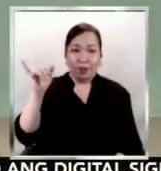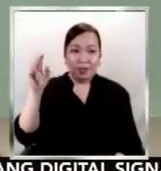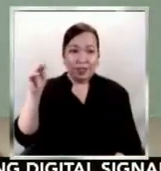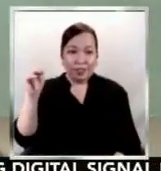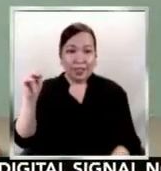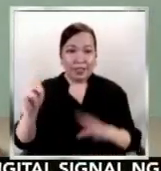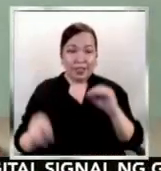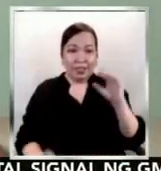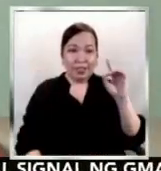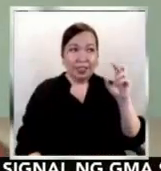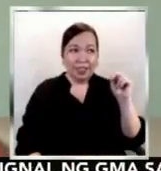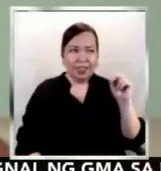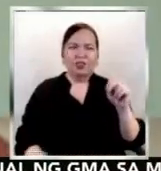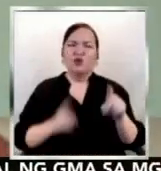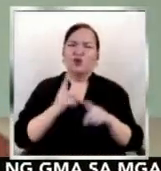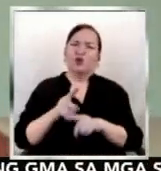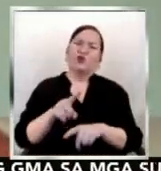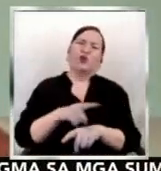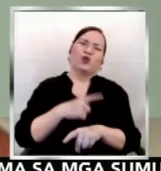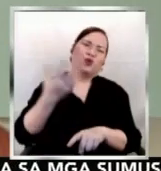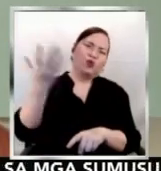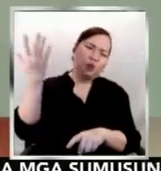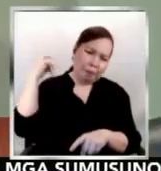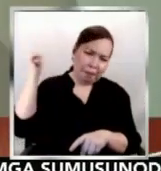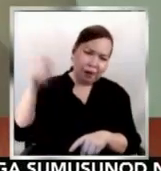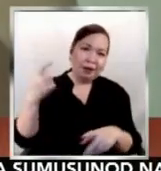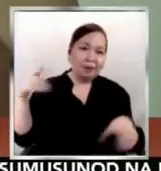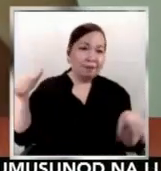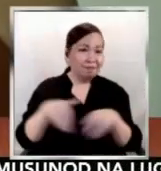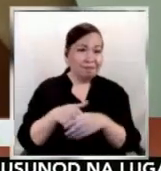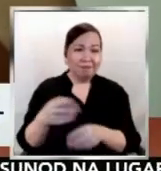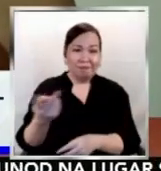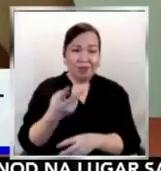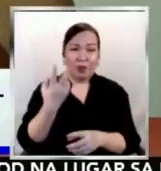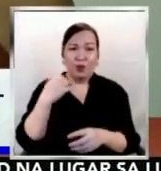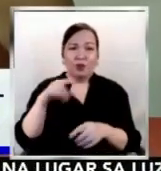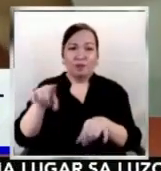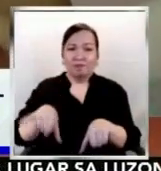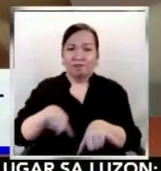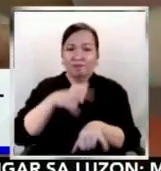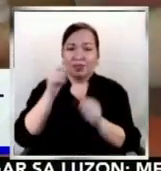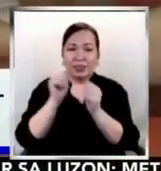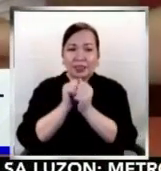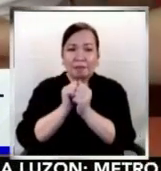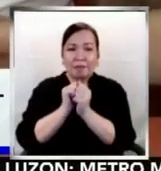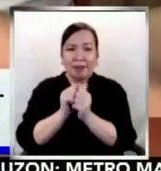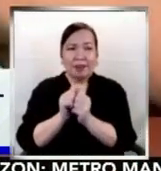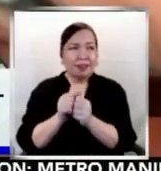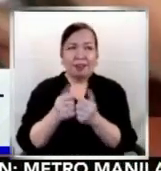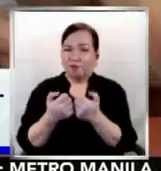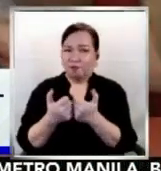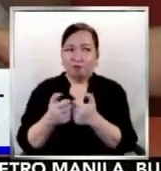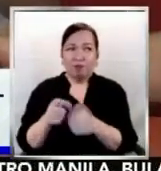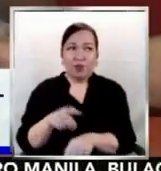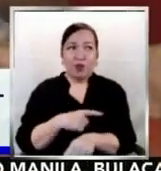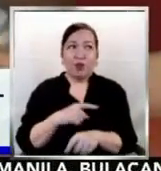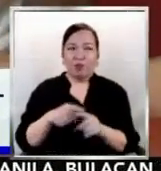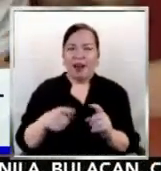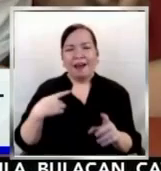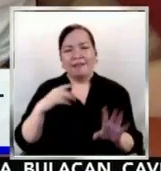Long overdue na nga raw ang pagpapakasal ng lovebirds dahil sa tagal ng kanilang pag-iibigan. Pero sa tamang panahon,